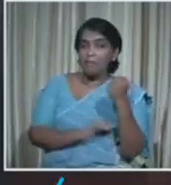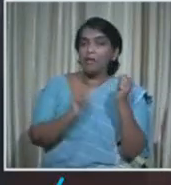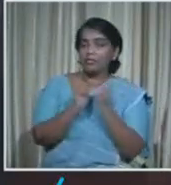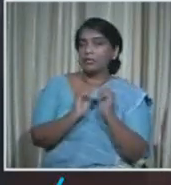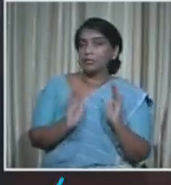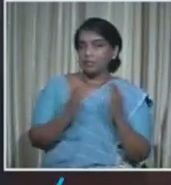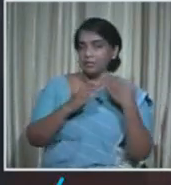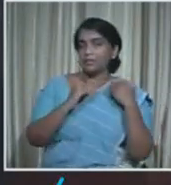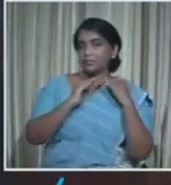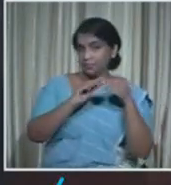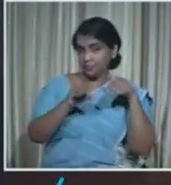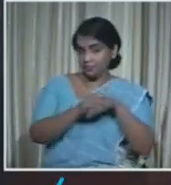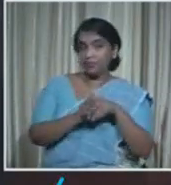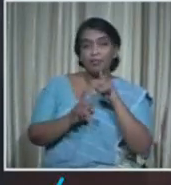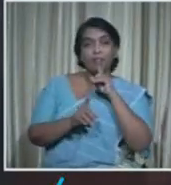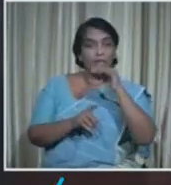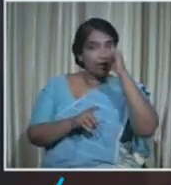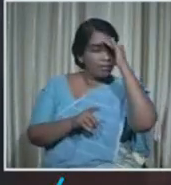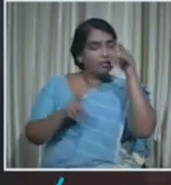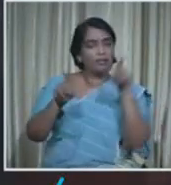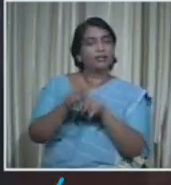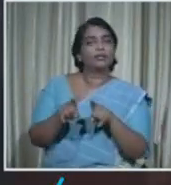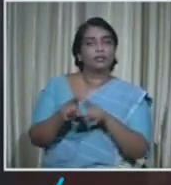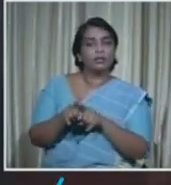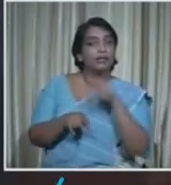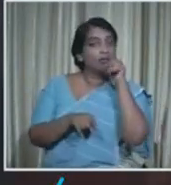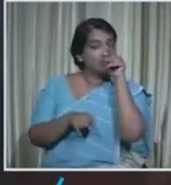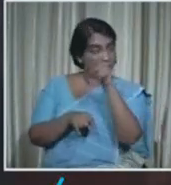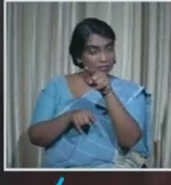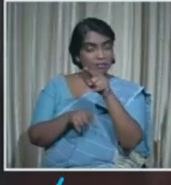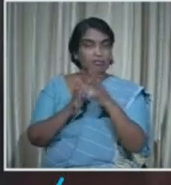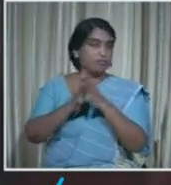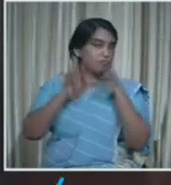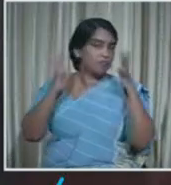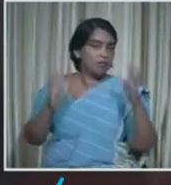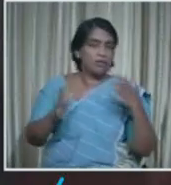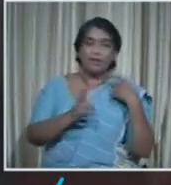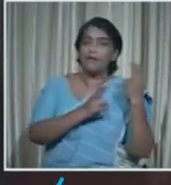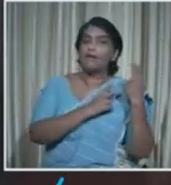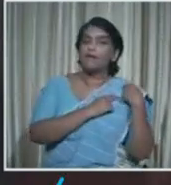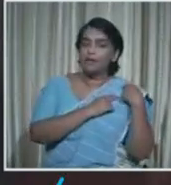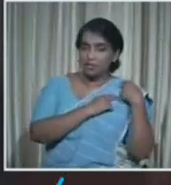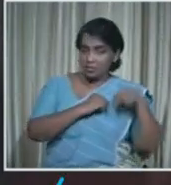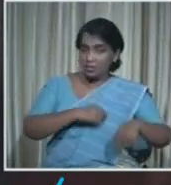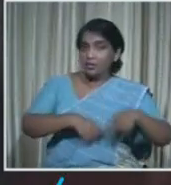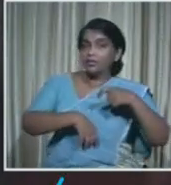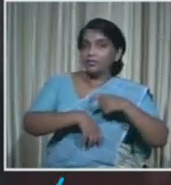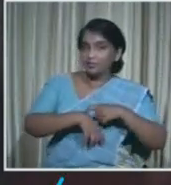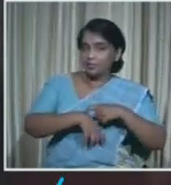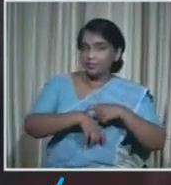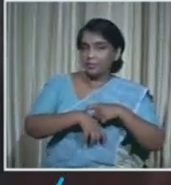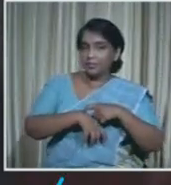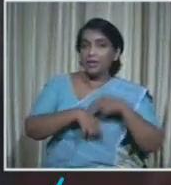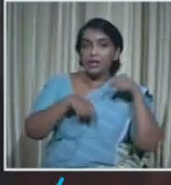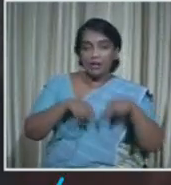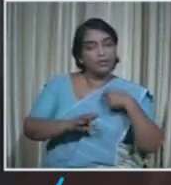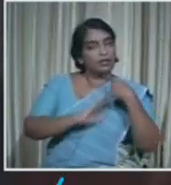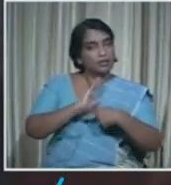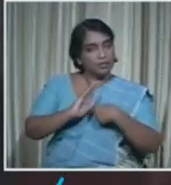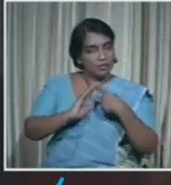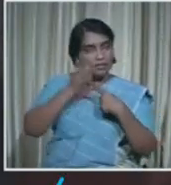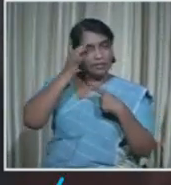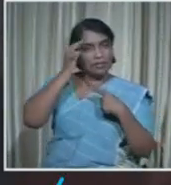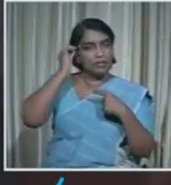ආයතන ඒ නිසා කතානායකතුමා විදියට ඔබතුමාට විශාල වගකීමක් තියෙනවා මේ අවස්ථාවේදී අද රටේ